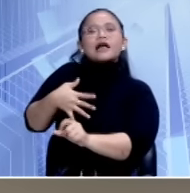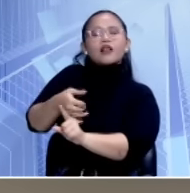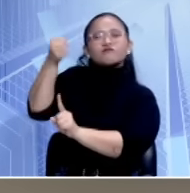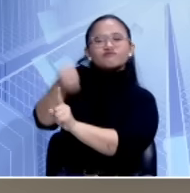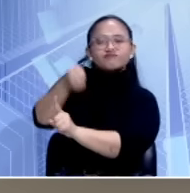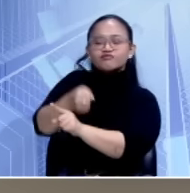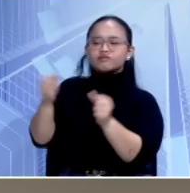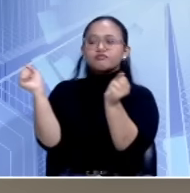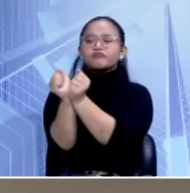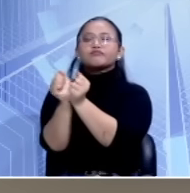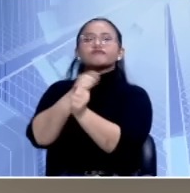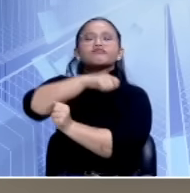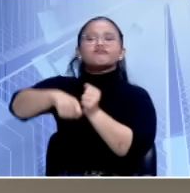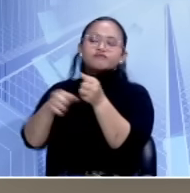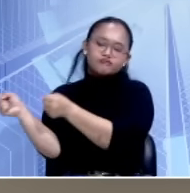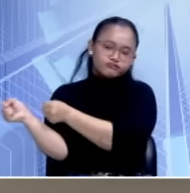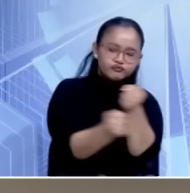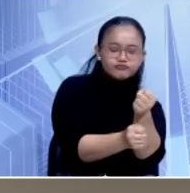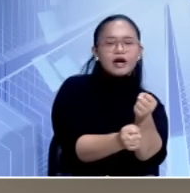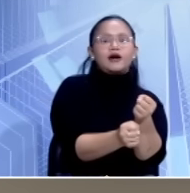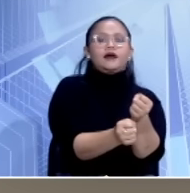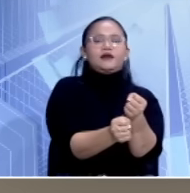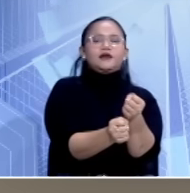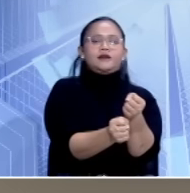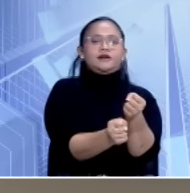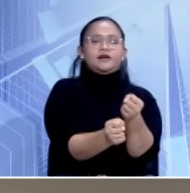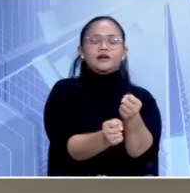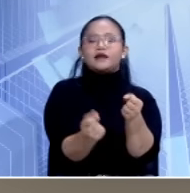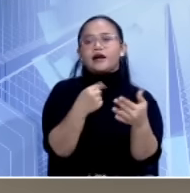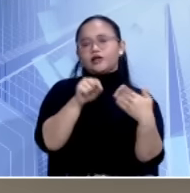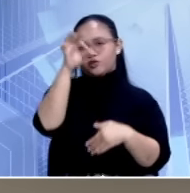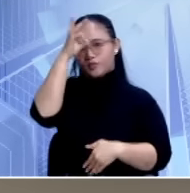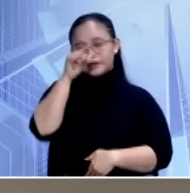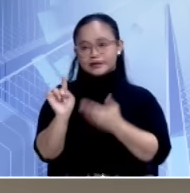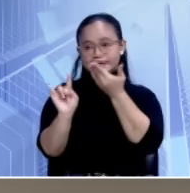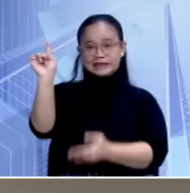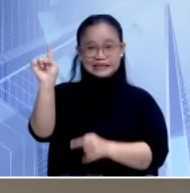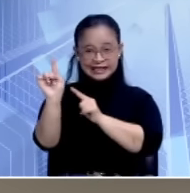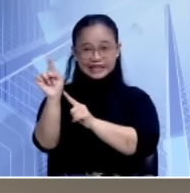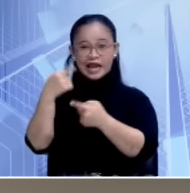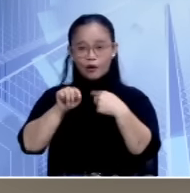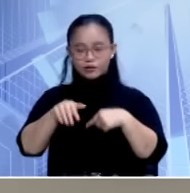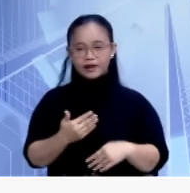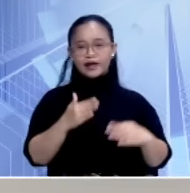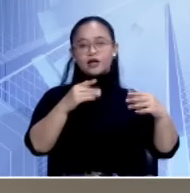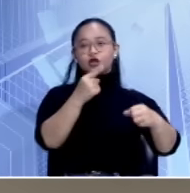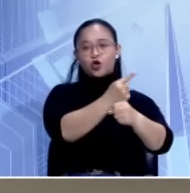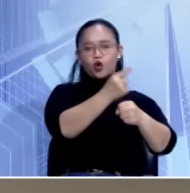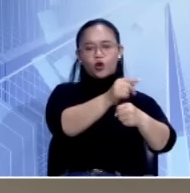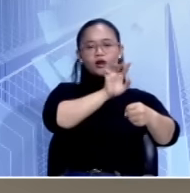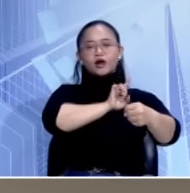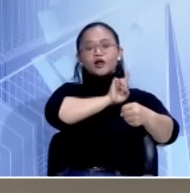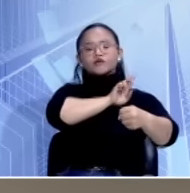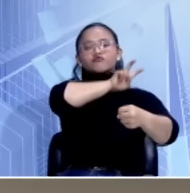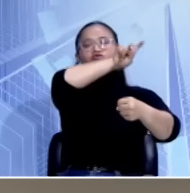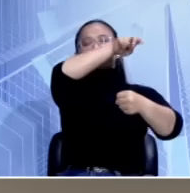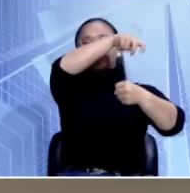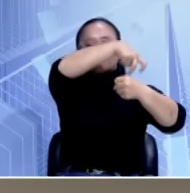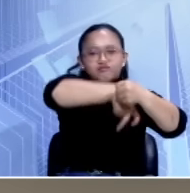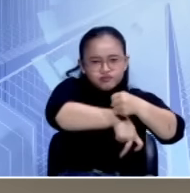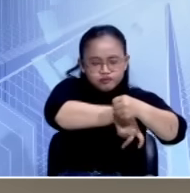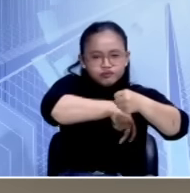memborgol pelaku dan dibawa ke pos pengamanan perumahan. Pelaku diduga masuk dari tembok belakang minimarket dan naik masuk ke